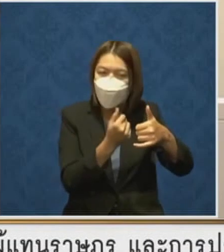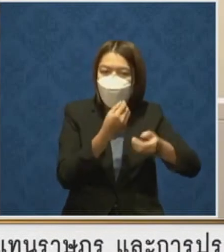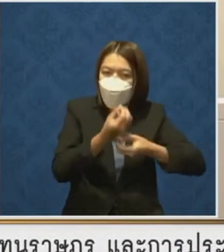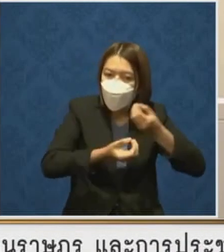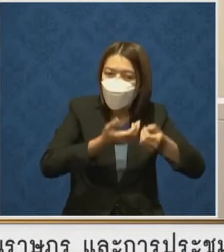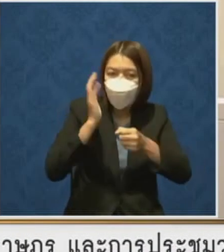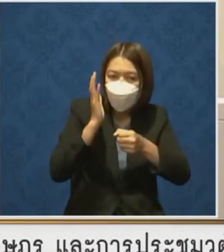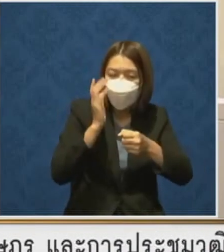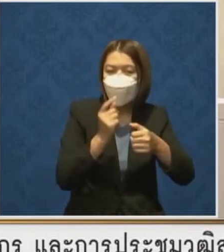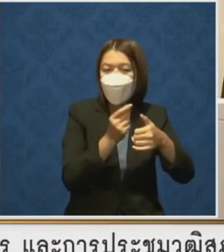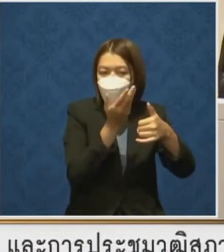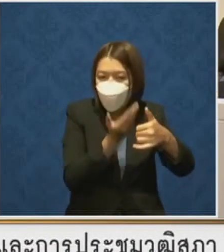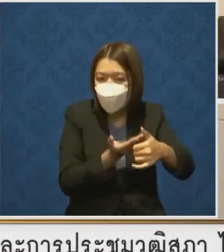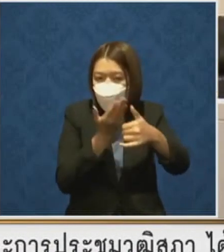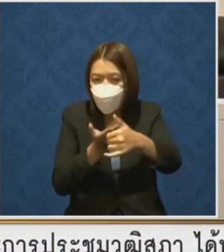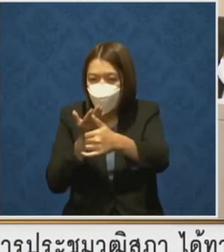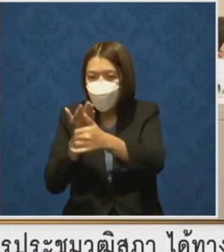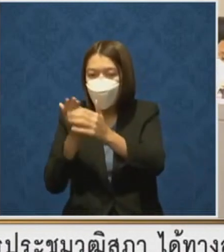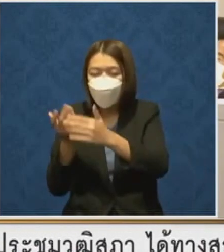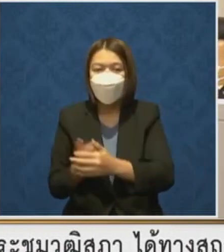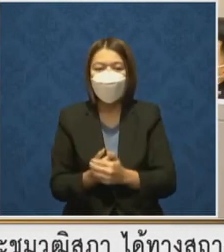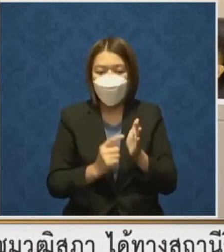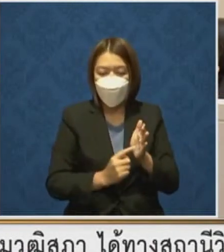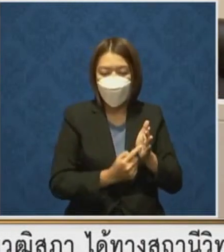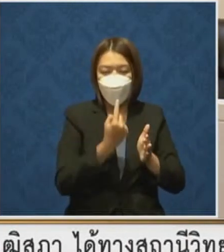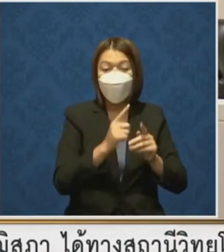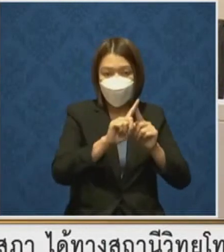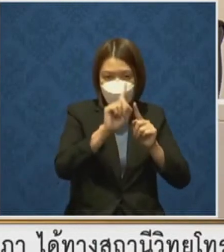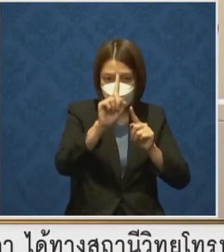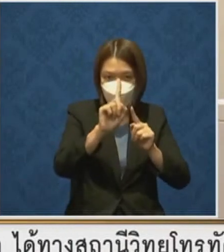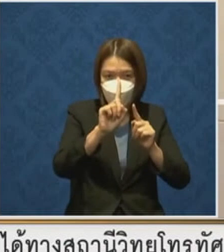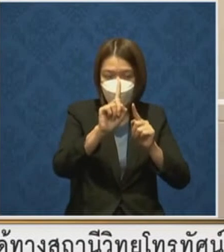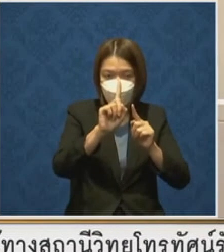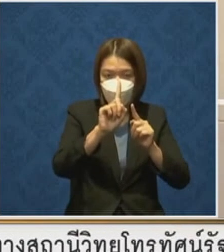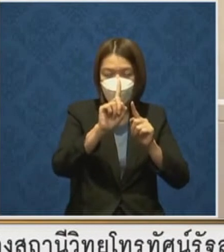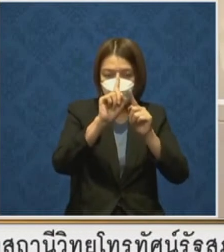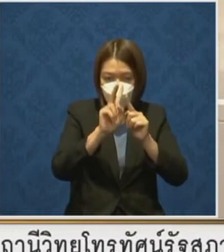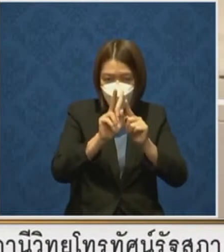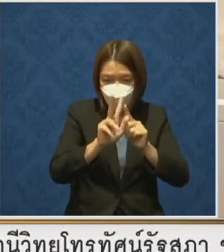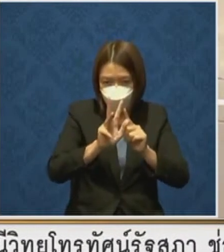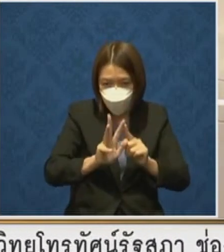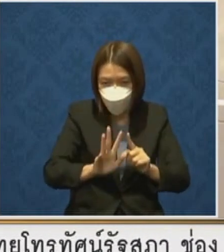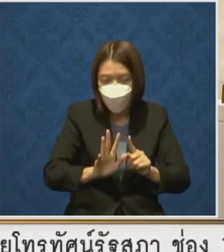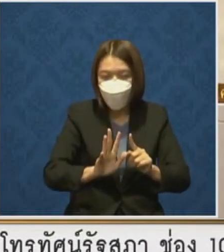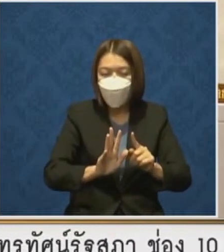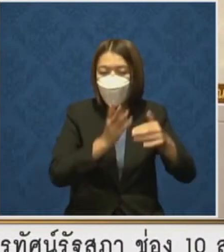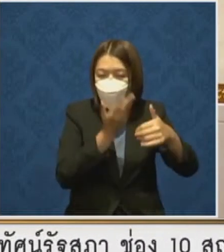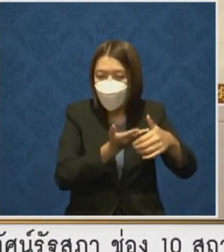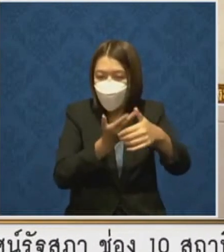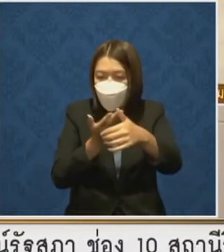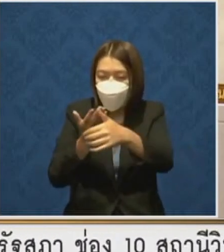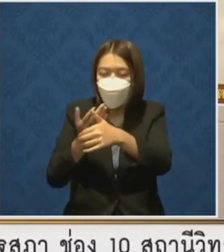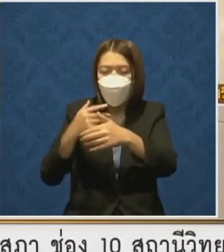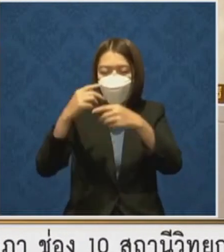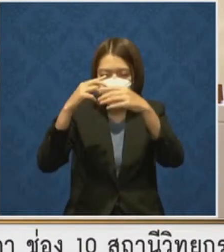แยกกันไปแล้วเนี่ยหลายเช็ ค แต่เราก็มองว่าครั้งนี้น่ะก็เป็นแค่เกมการเมืองละคร